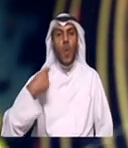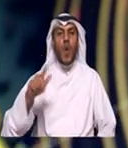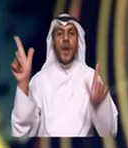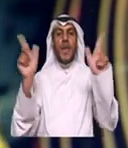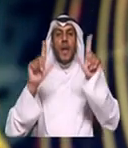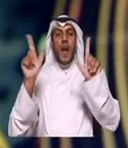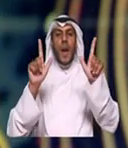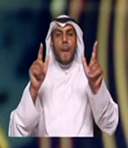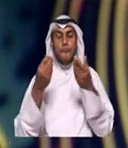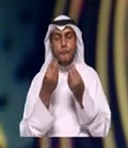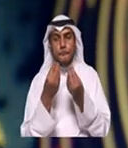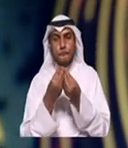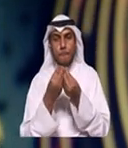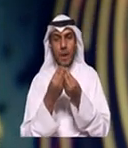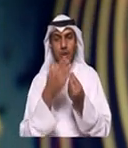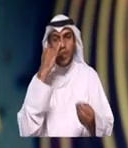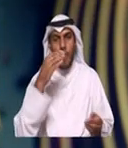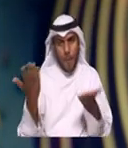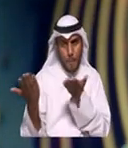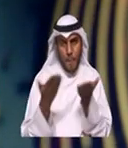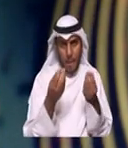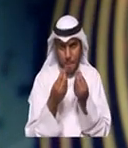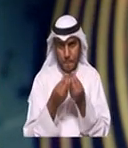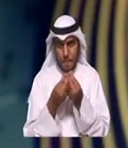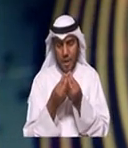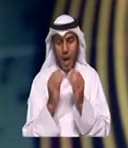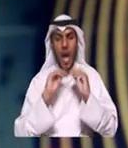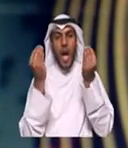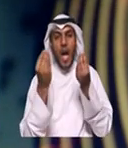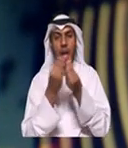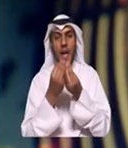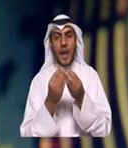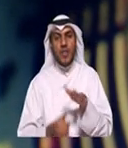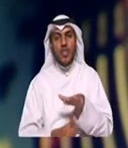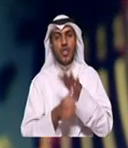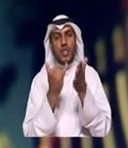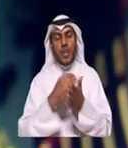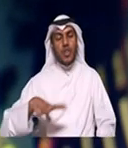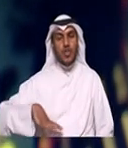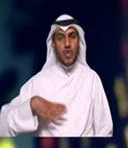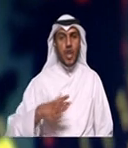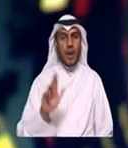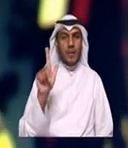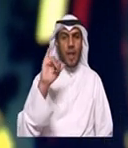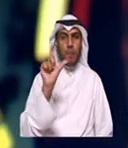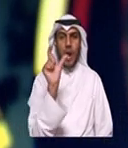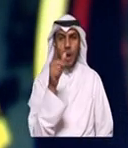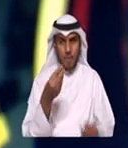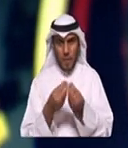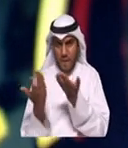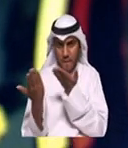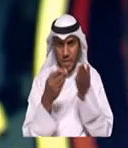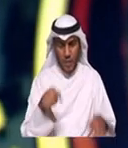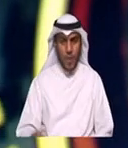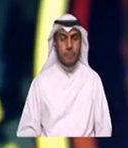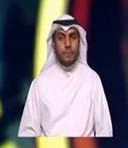ووزير الدولة لشؤون الشباب رئيس مجلس إدارة الهيئة العامة للرياضة الشيخ سلمان صباح سالم الحمود الصباح،